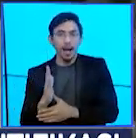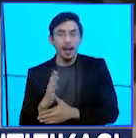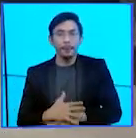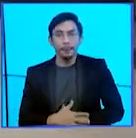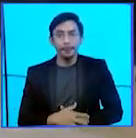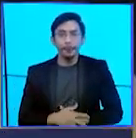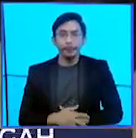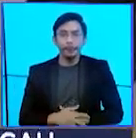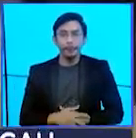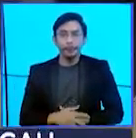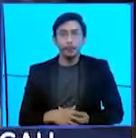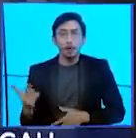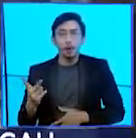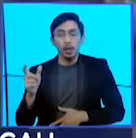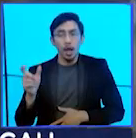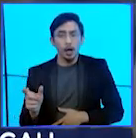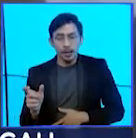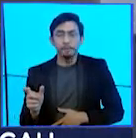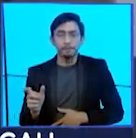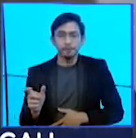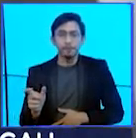Dua orang ini,